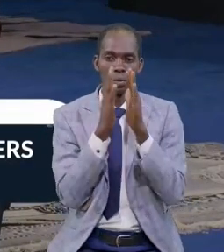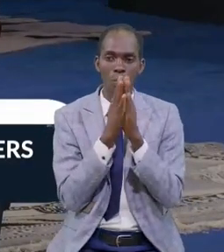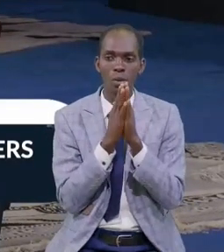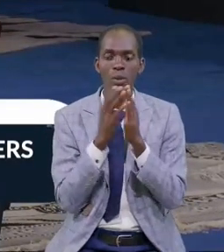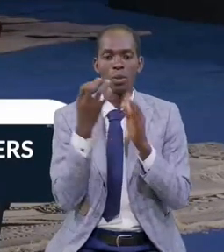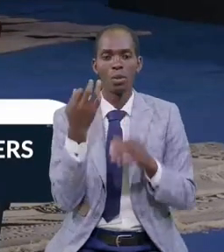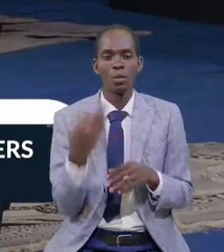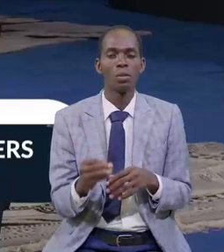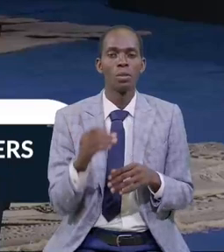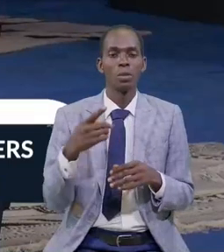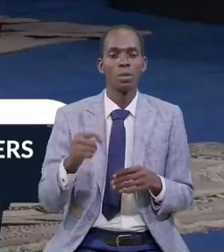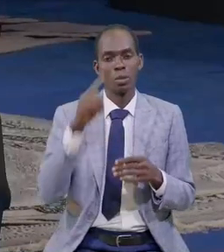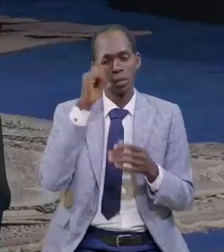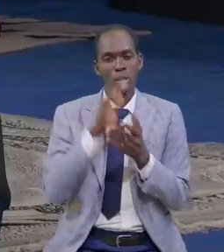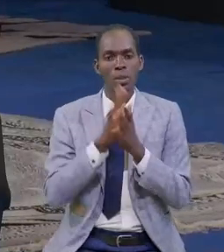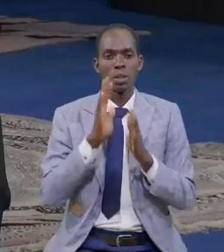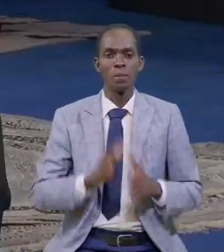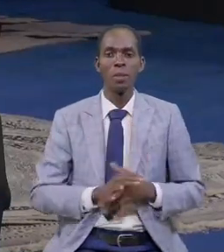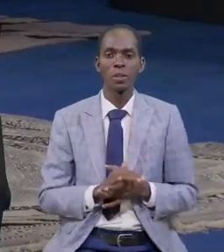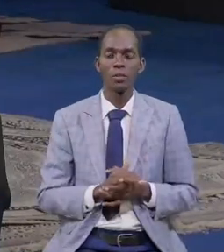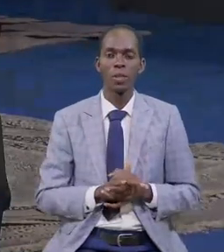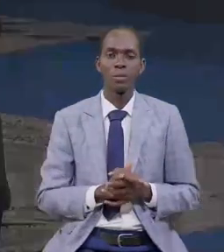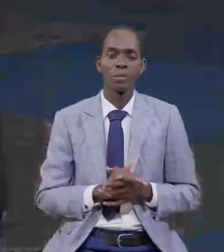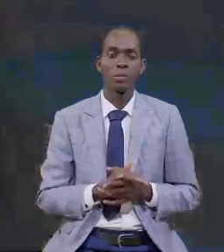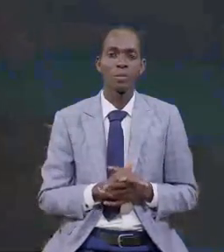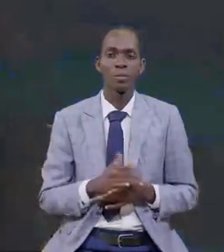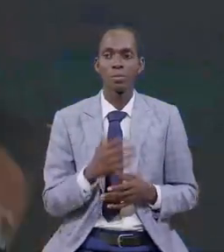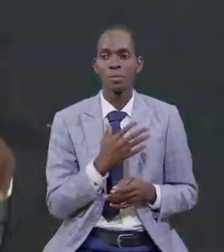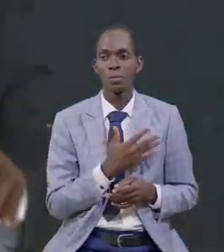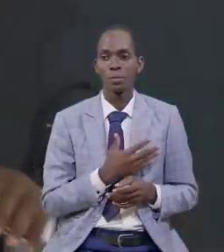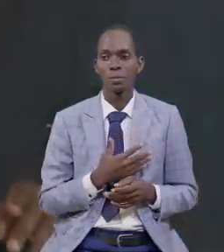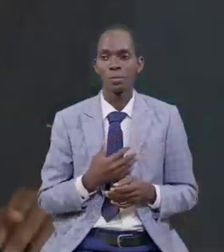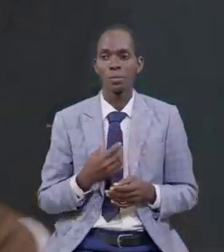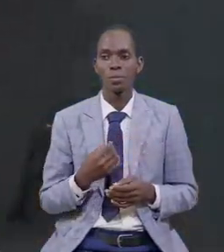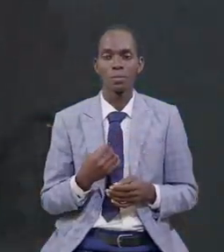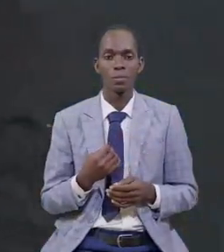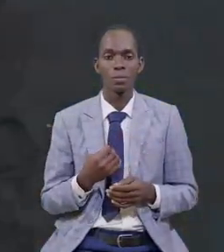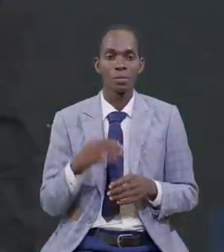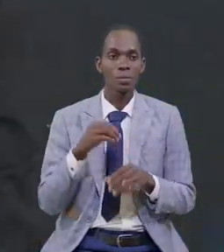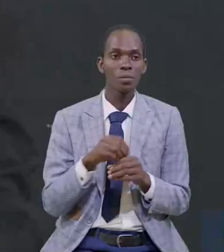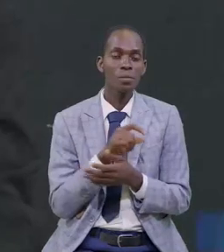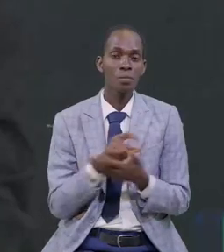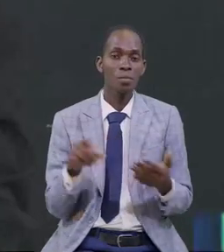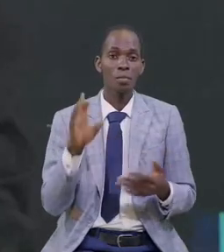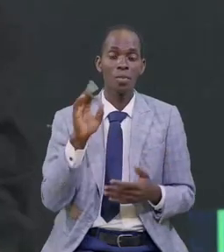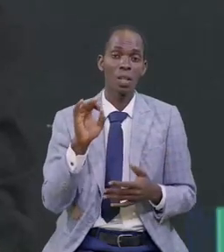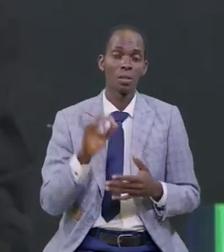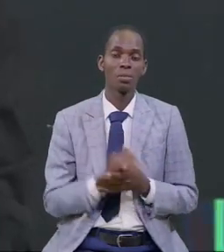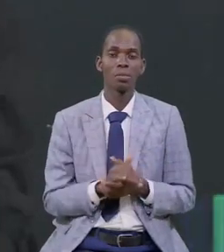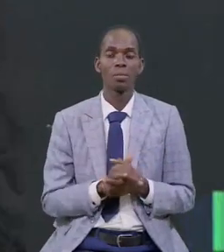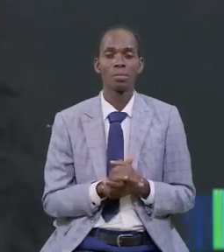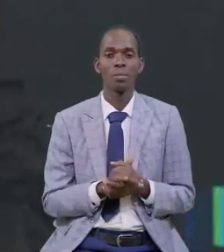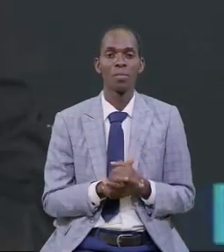des saints qu'est-ce qu'il disait VO le verset 9 9 dit et